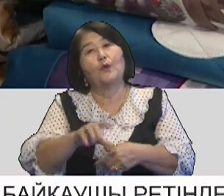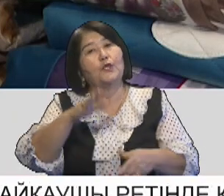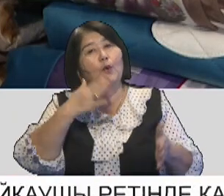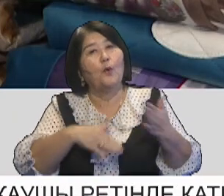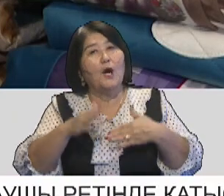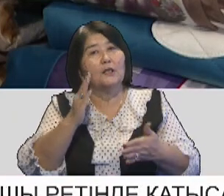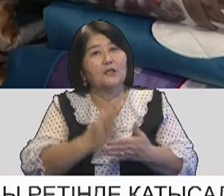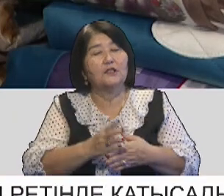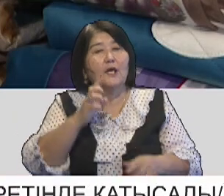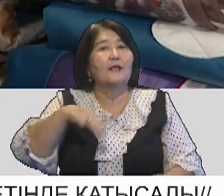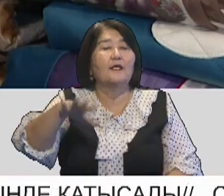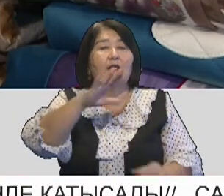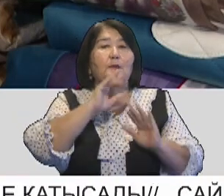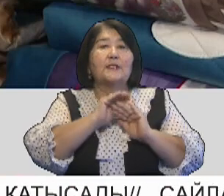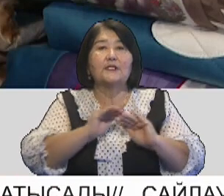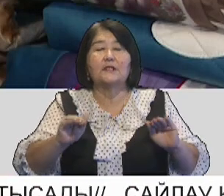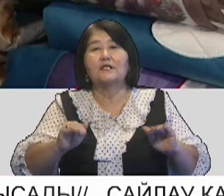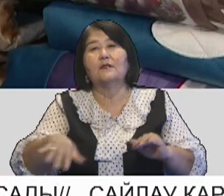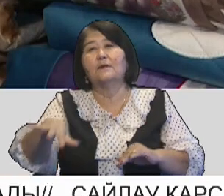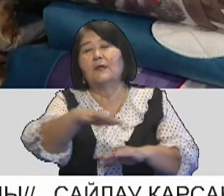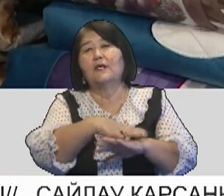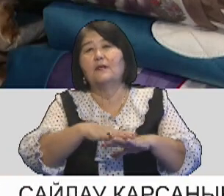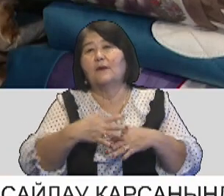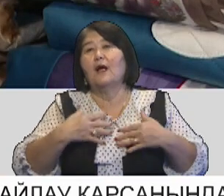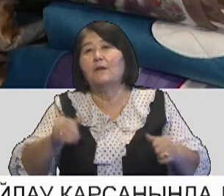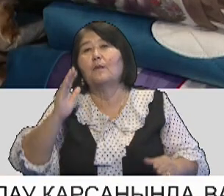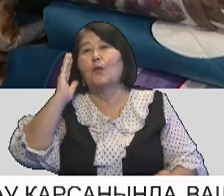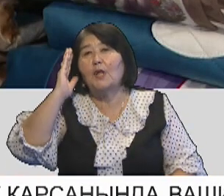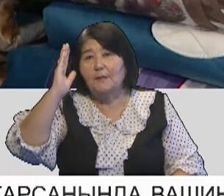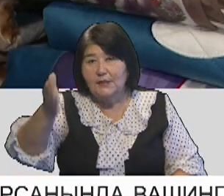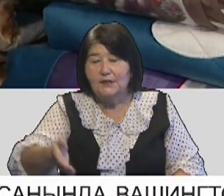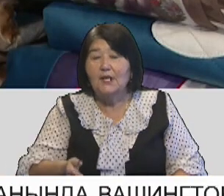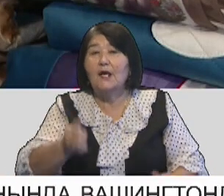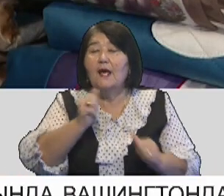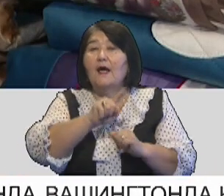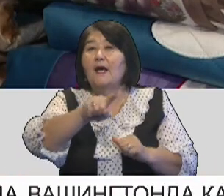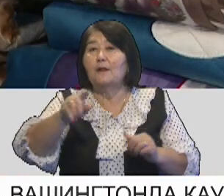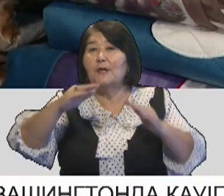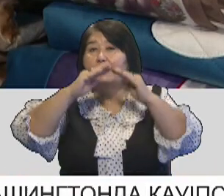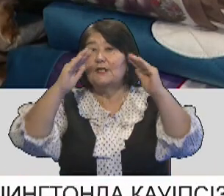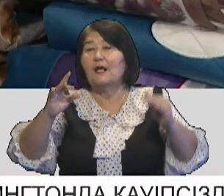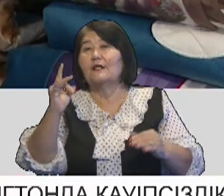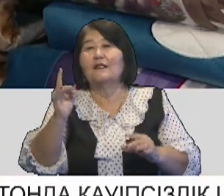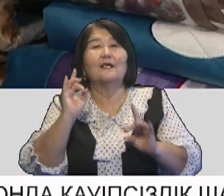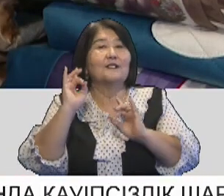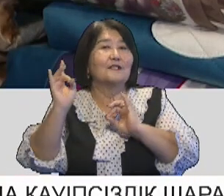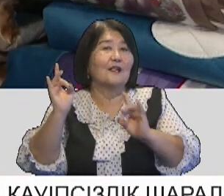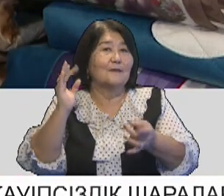қуаныштымын. Еліміз тыныш, жұртымыз аман бола берсін. Әр бір шаңырақта сәби үні